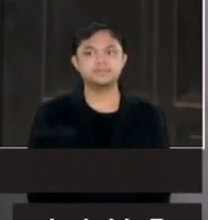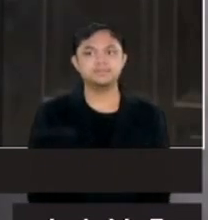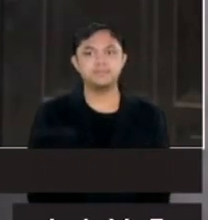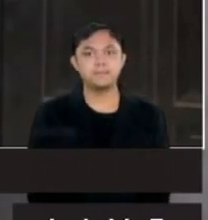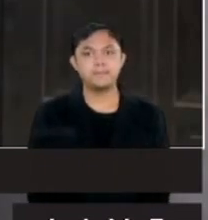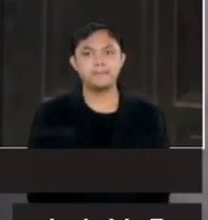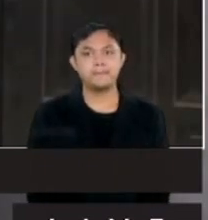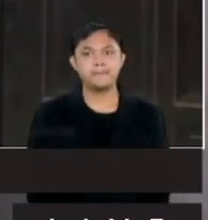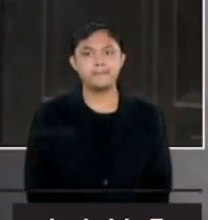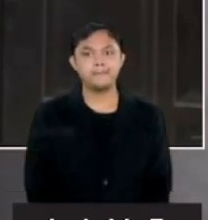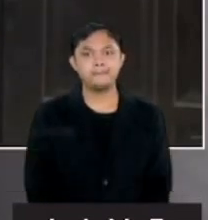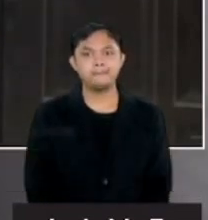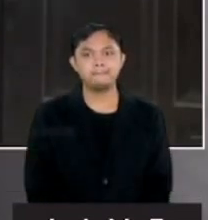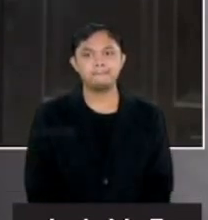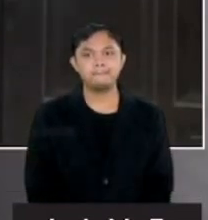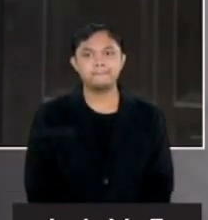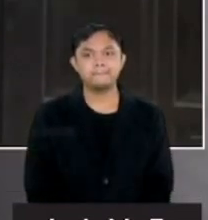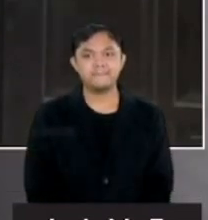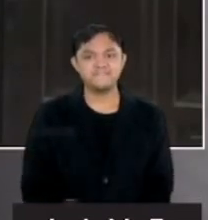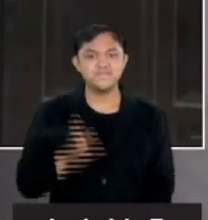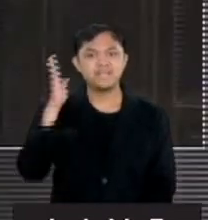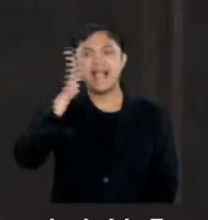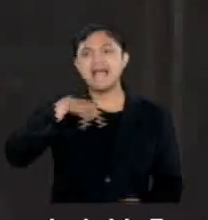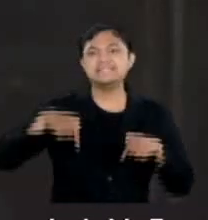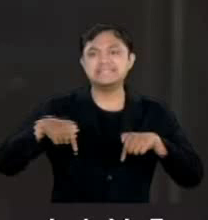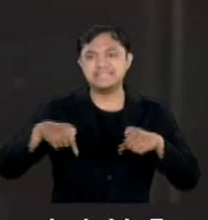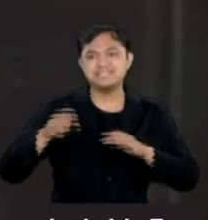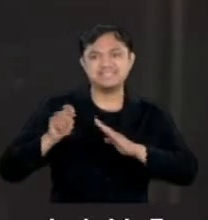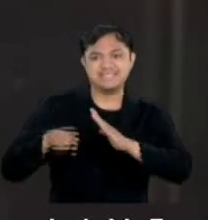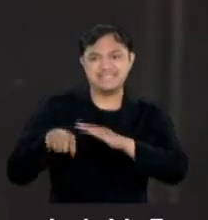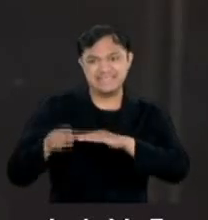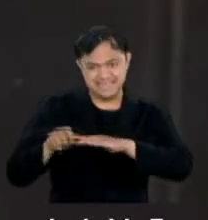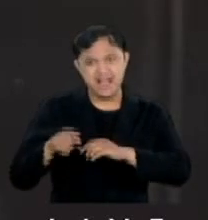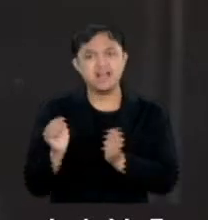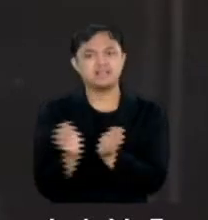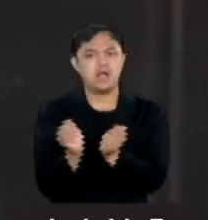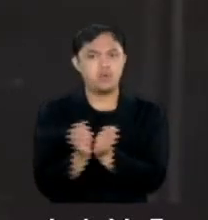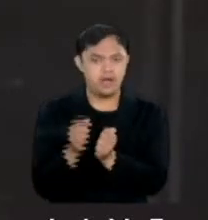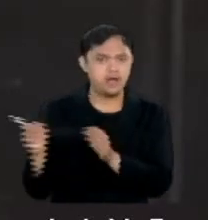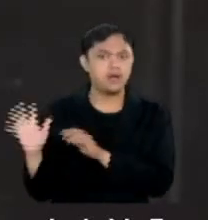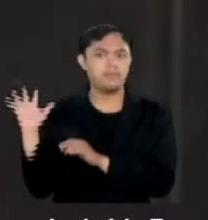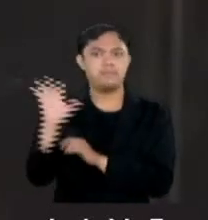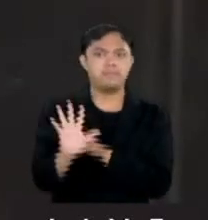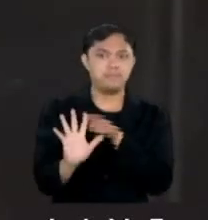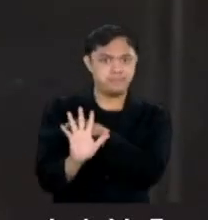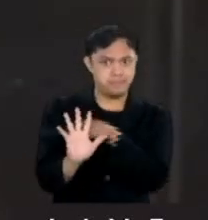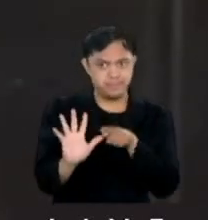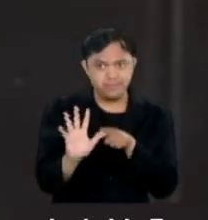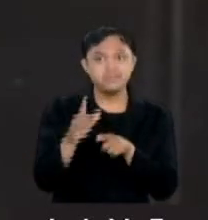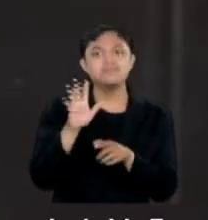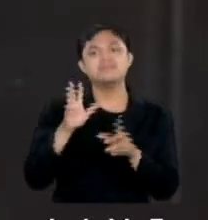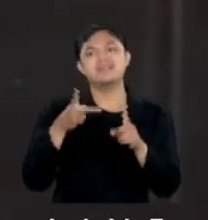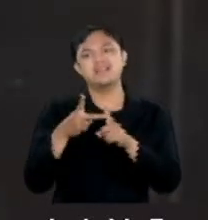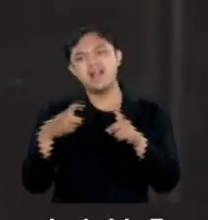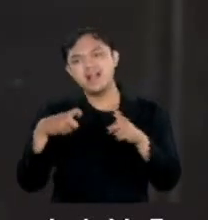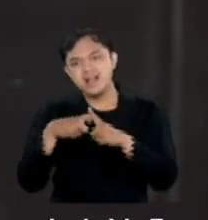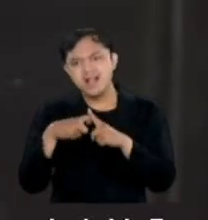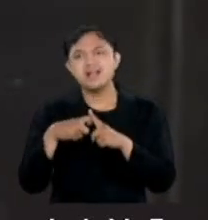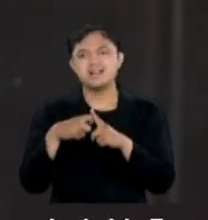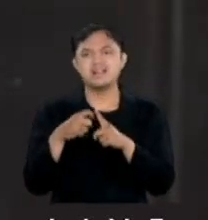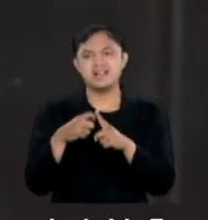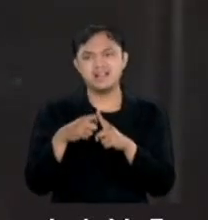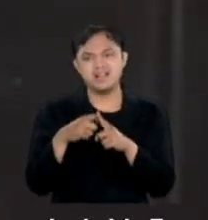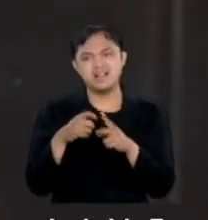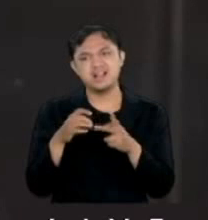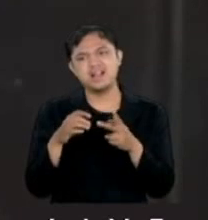Baik Rolando, untuk sidang pada hari ini terdapat 5 terdakwa yang dihadirkan, yaitu Hendra Kurniawan, Agus Nurpatria, Baikuni Wibowo,